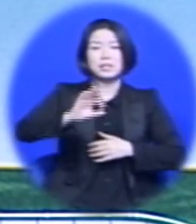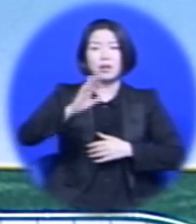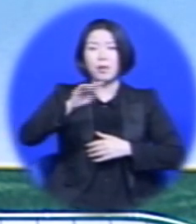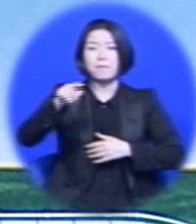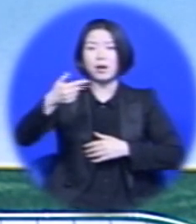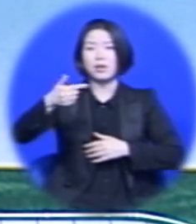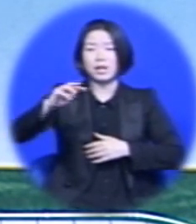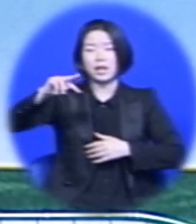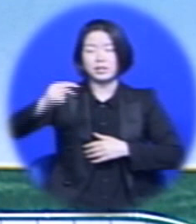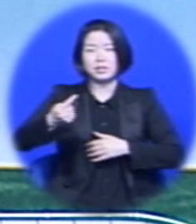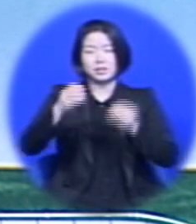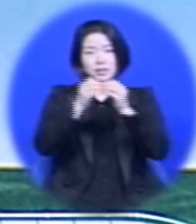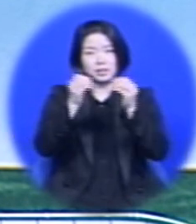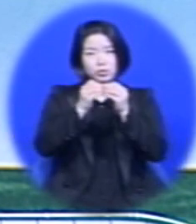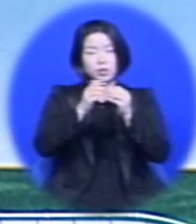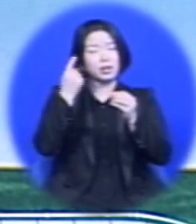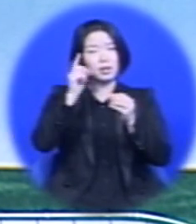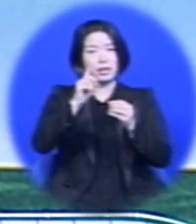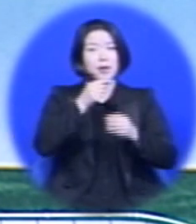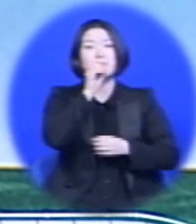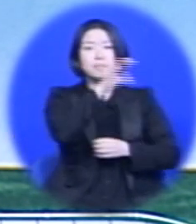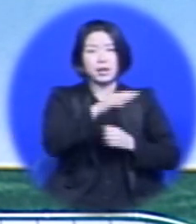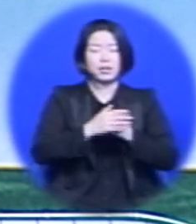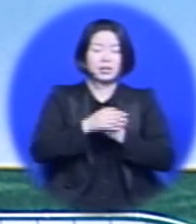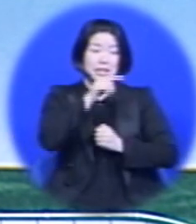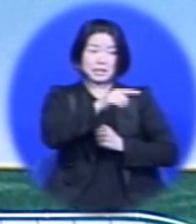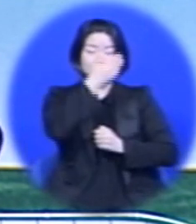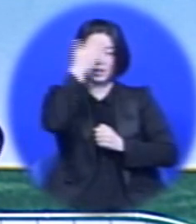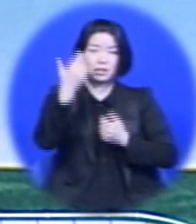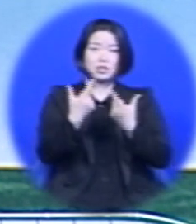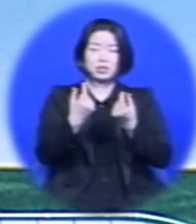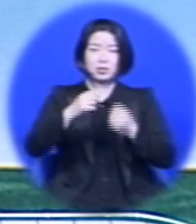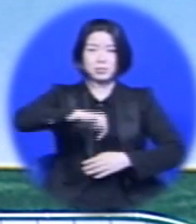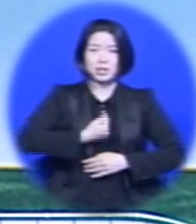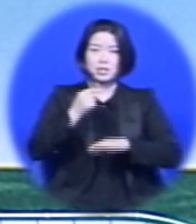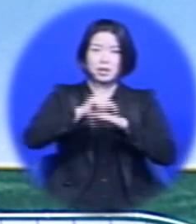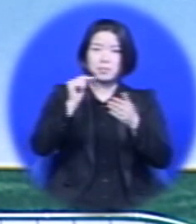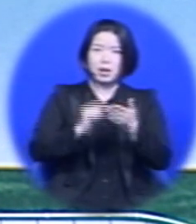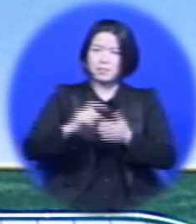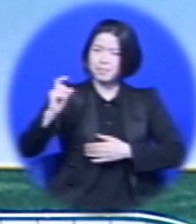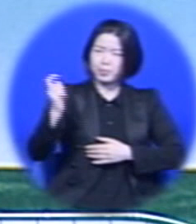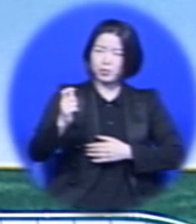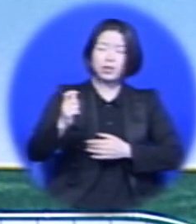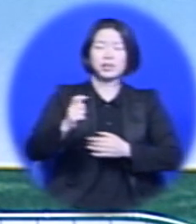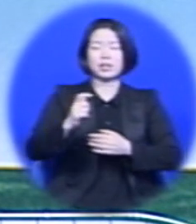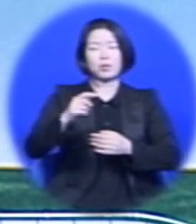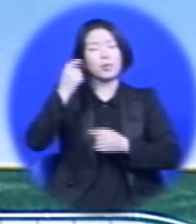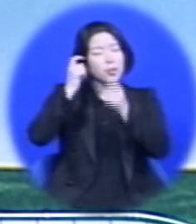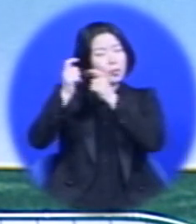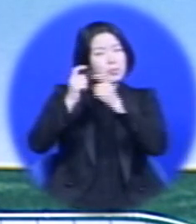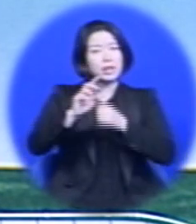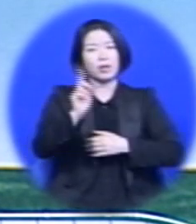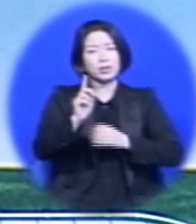한 구절을 들려주었습니다 그 글은 그 청년처럼 자신의 마음이 굳어 있다고 고민하던 어떤